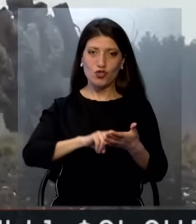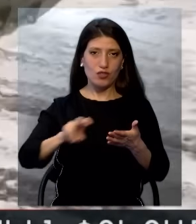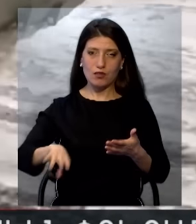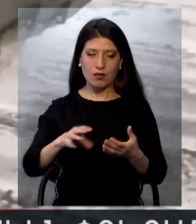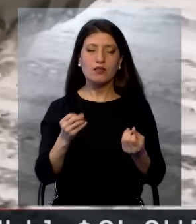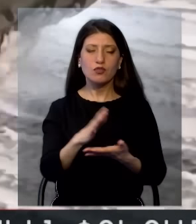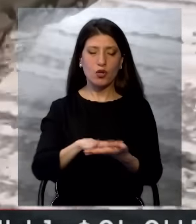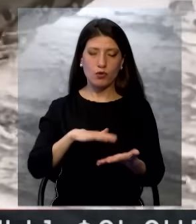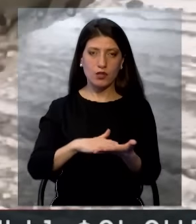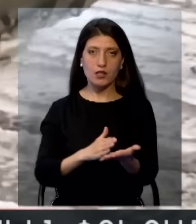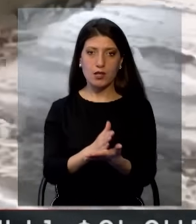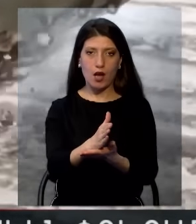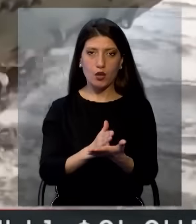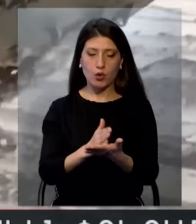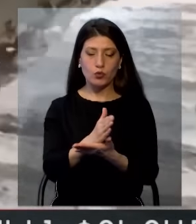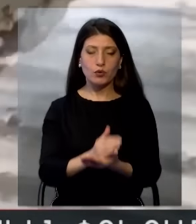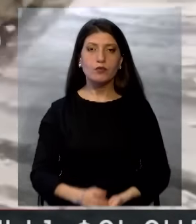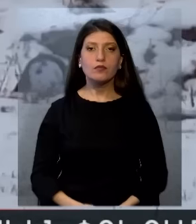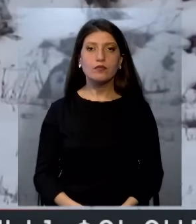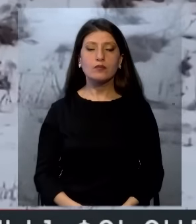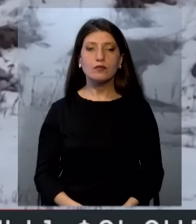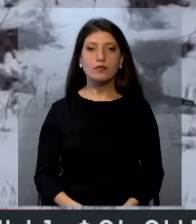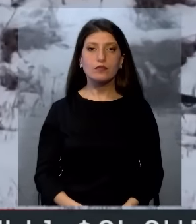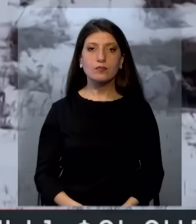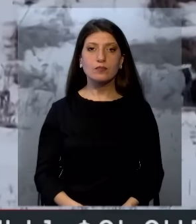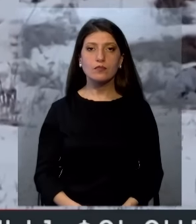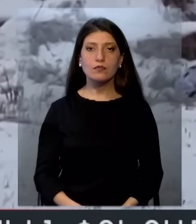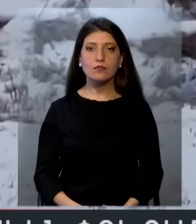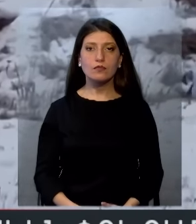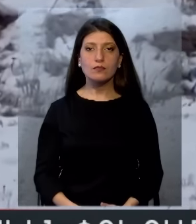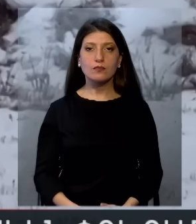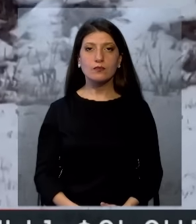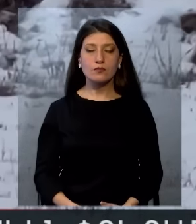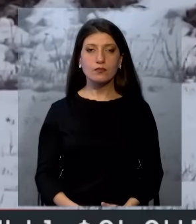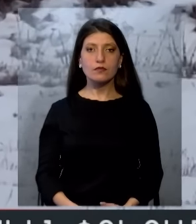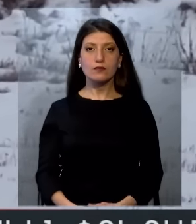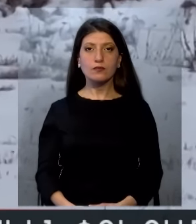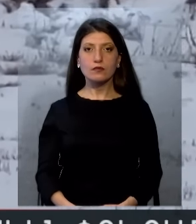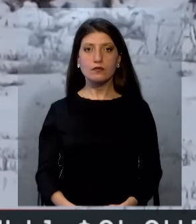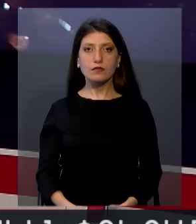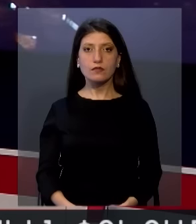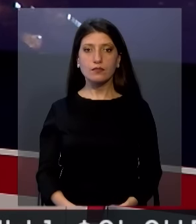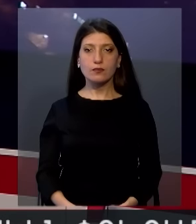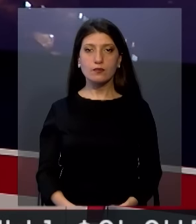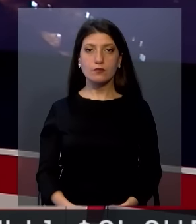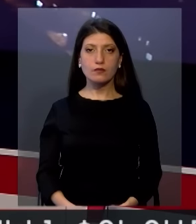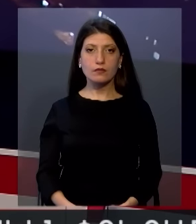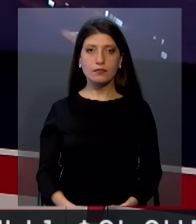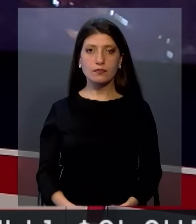ծառայությունը։ Հասմիկ Սերոփյան, Իրինա Գևորքյան, Հայլուր։